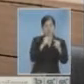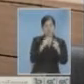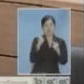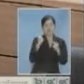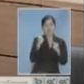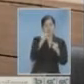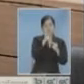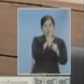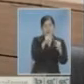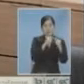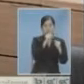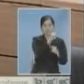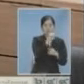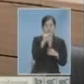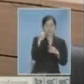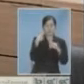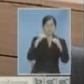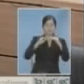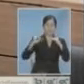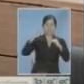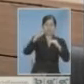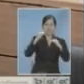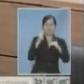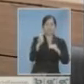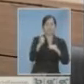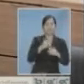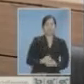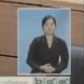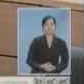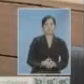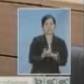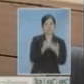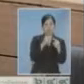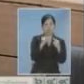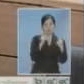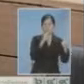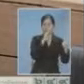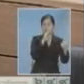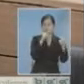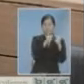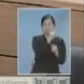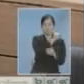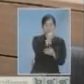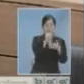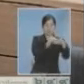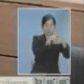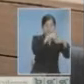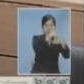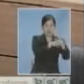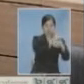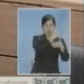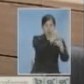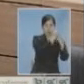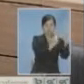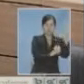จกันระหว่างสสกับสวไม่งั้นสสเลือกตั้งกันมามีทุกอย่างพร้อมส